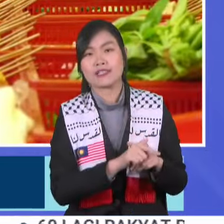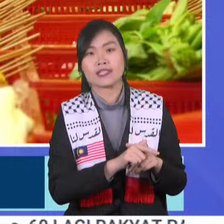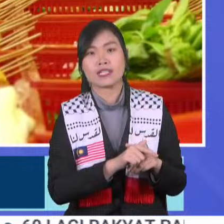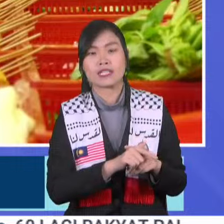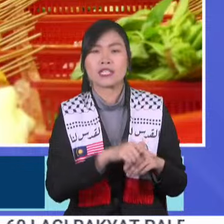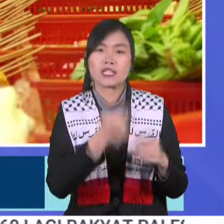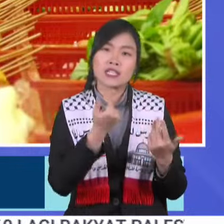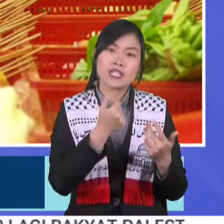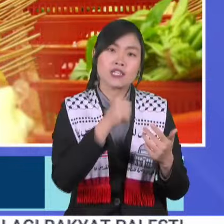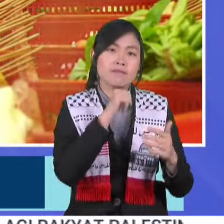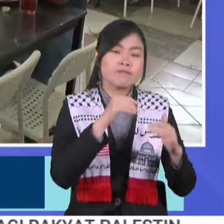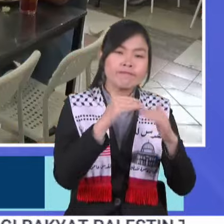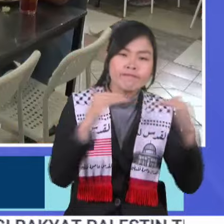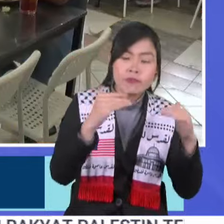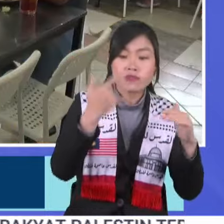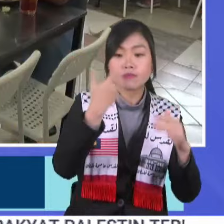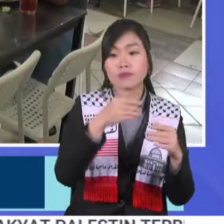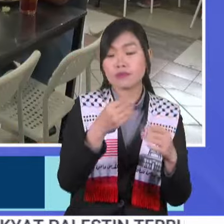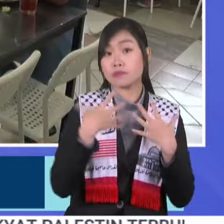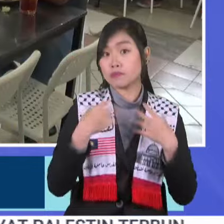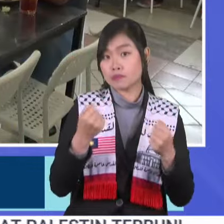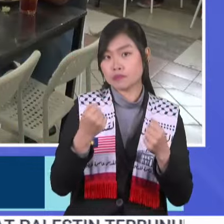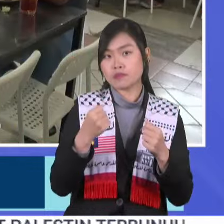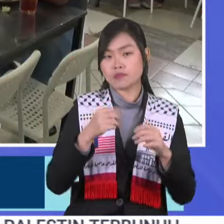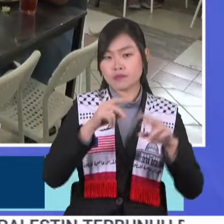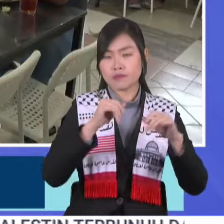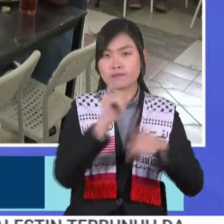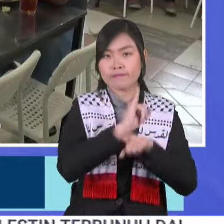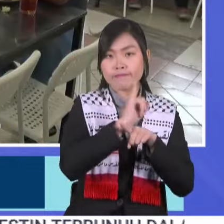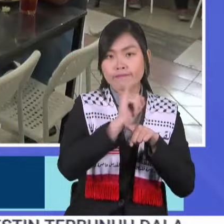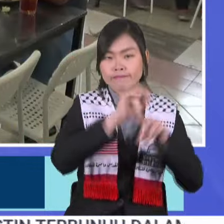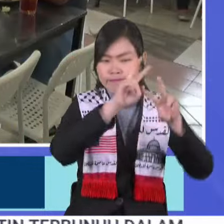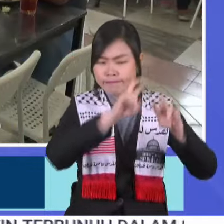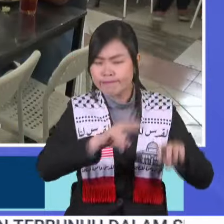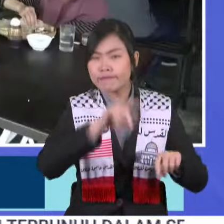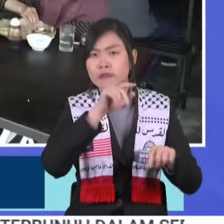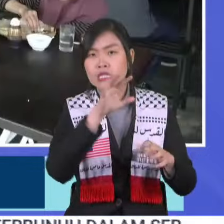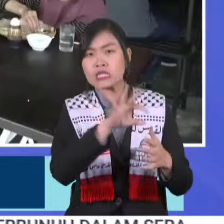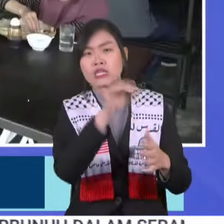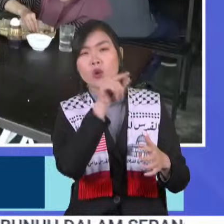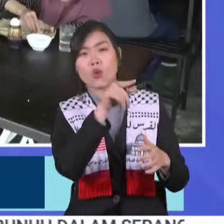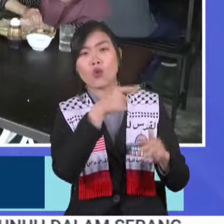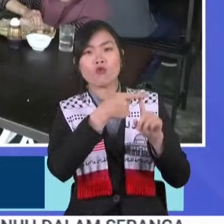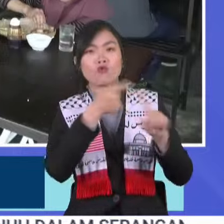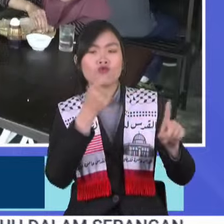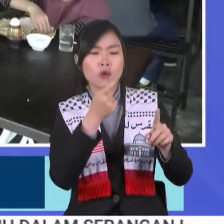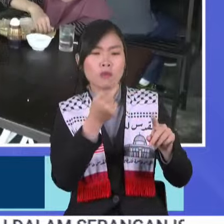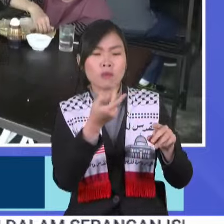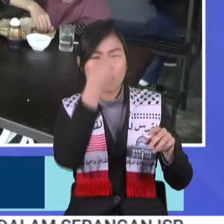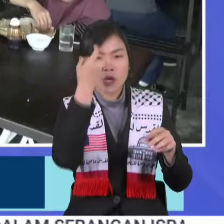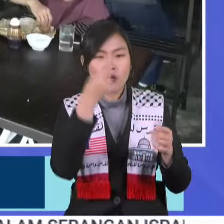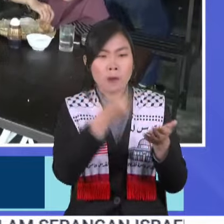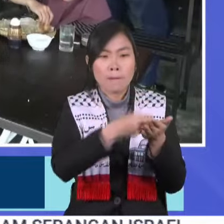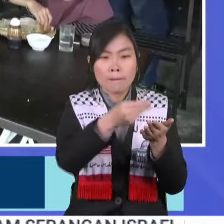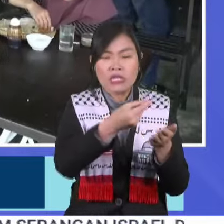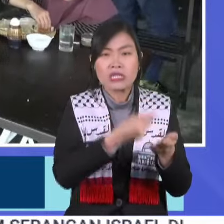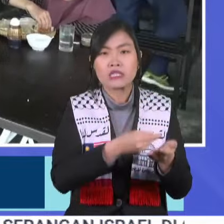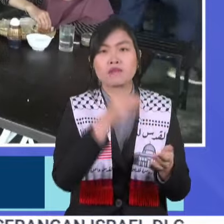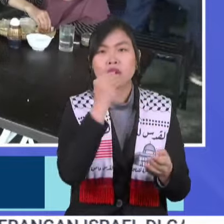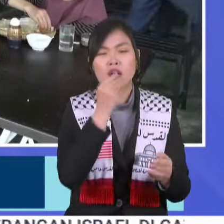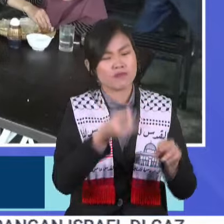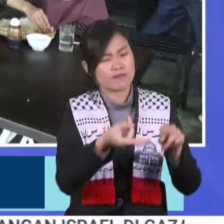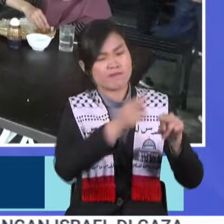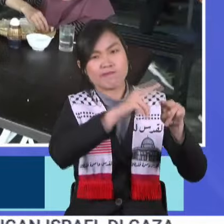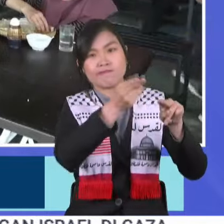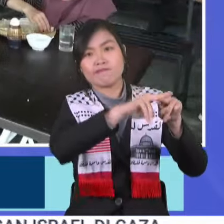mendorong ketidaksamaan dari segi nutrisi. Institut Penyelidikan Khazanah mendapati ia berpunca daripada peningkatan kos makanan